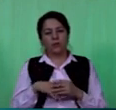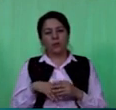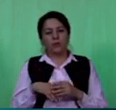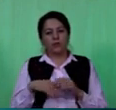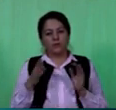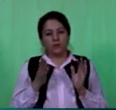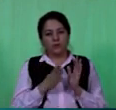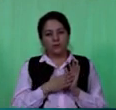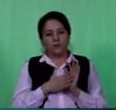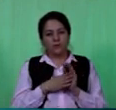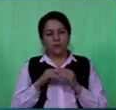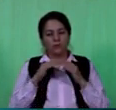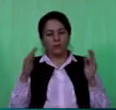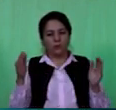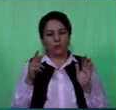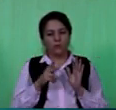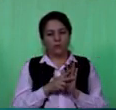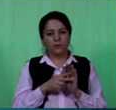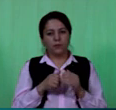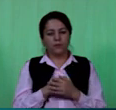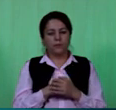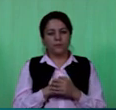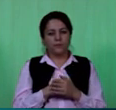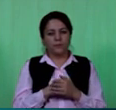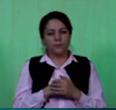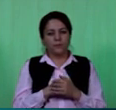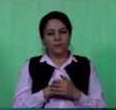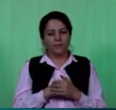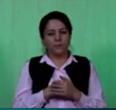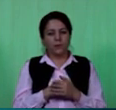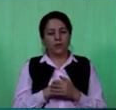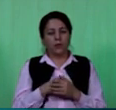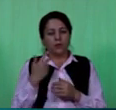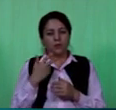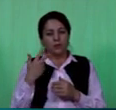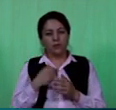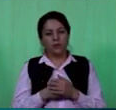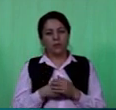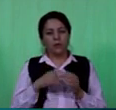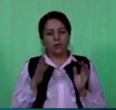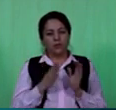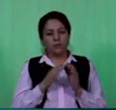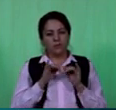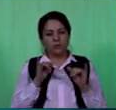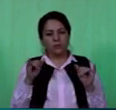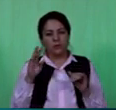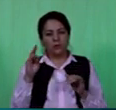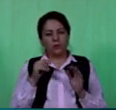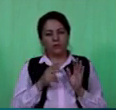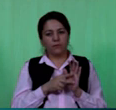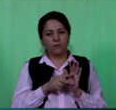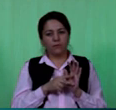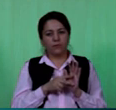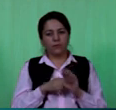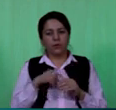9 больше 8 3 9 умножить на 8 и 7